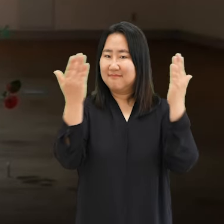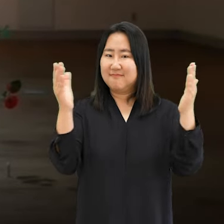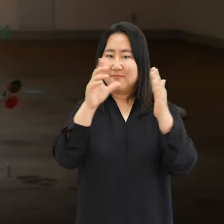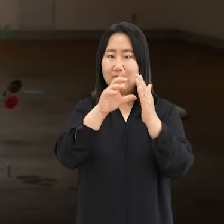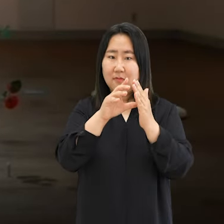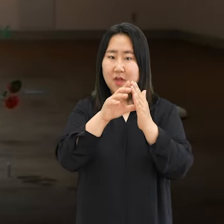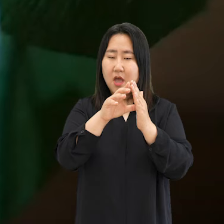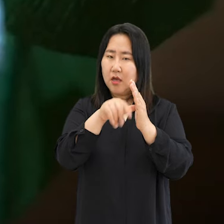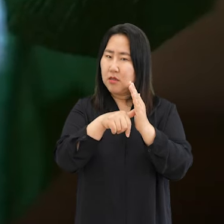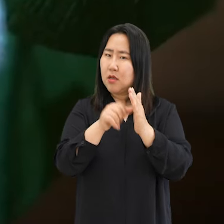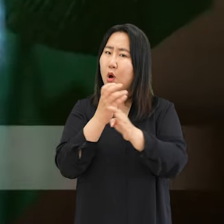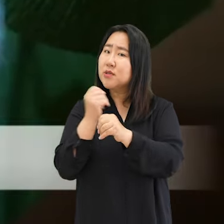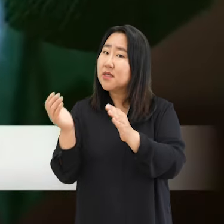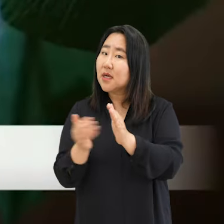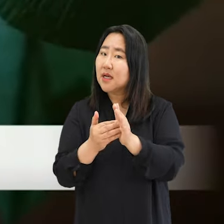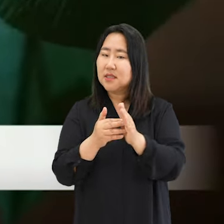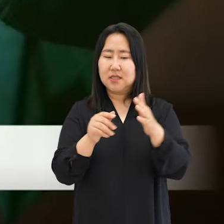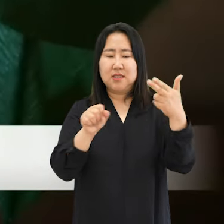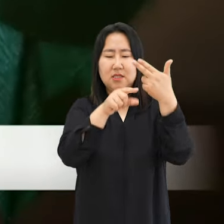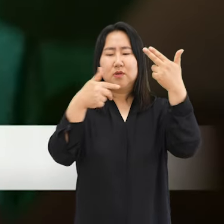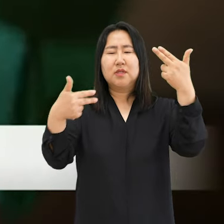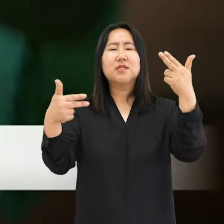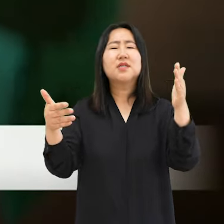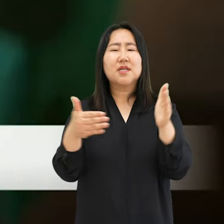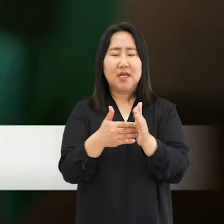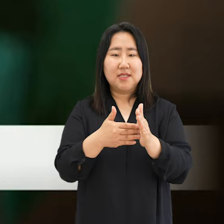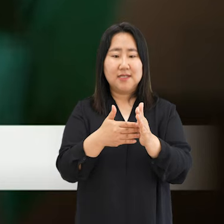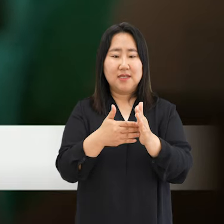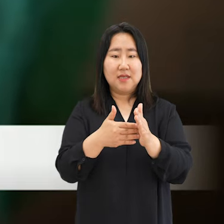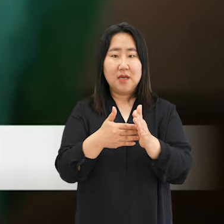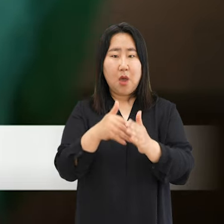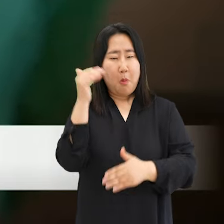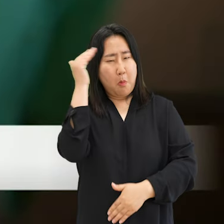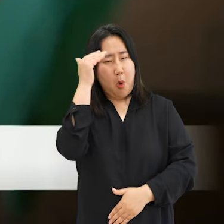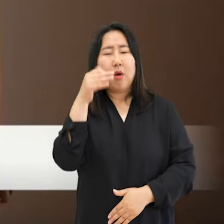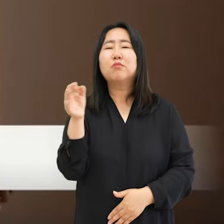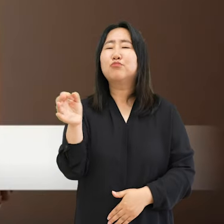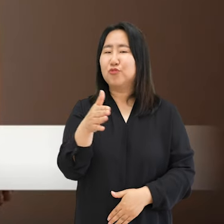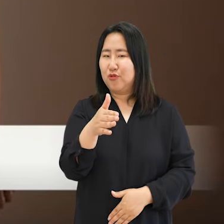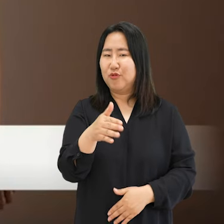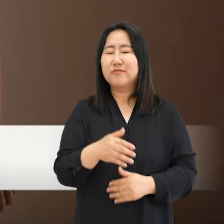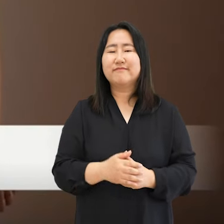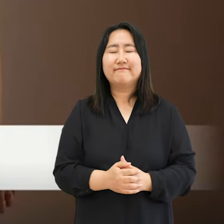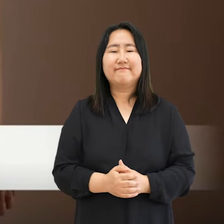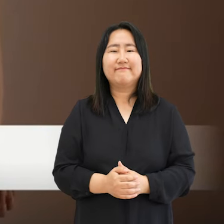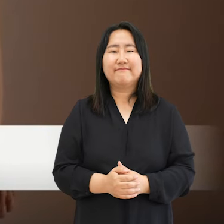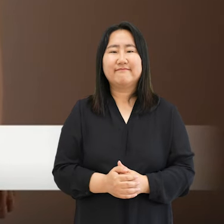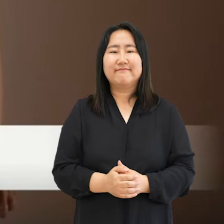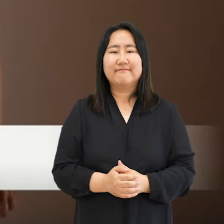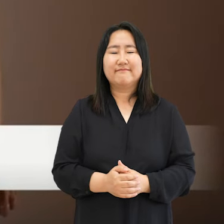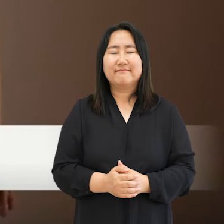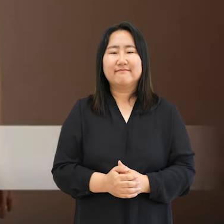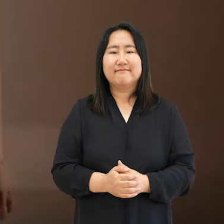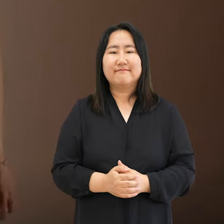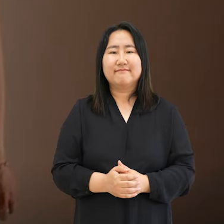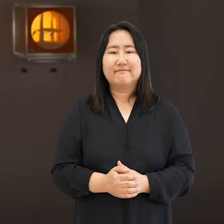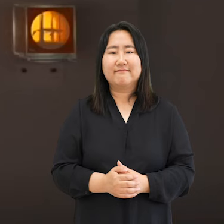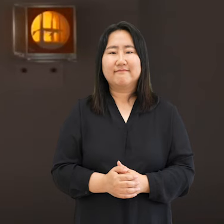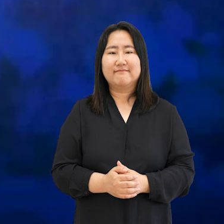이번 전시는 다음 달 7일까지 무료로 진행될 예정이니 꼭 한번 찾아가 보시기 바랍니다.